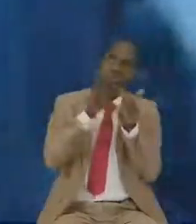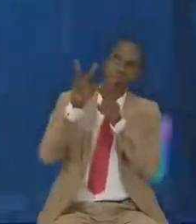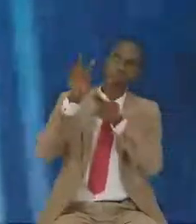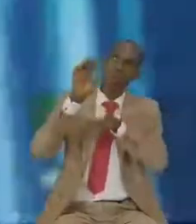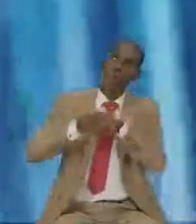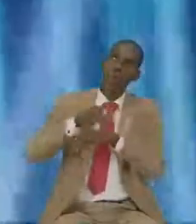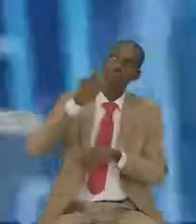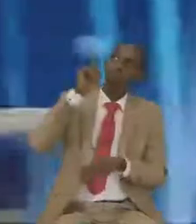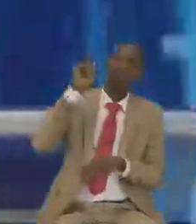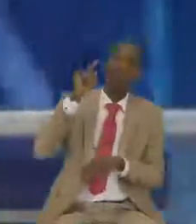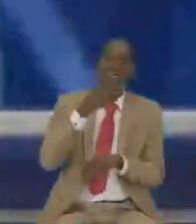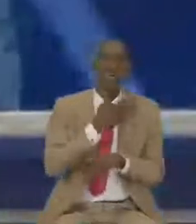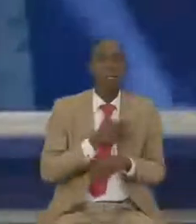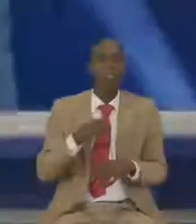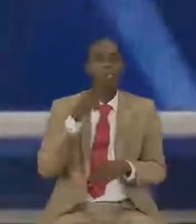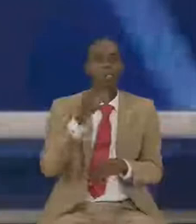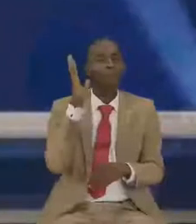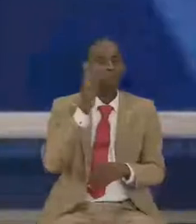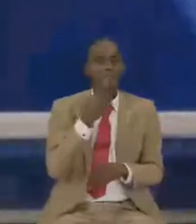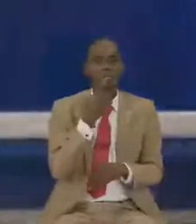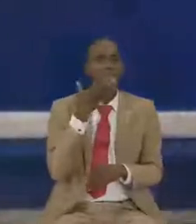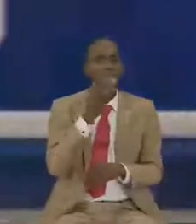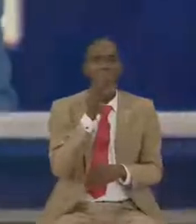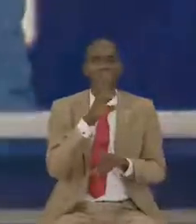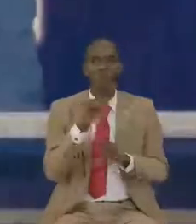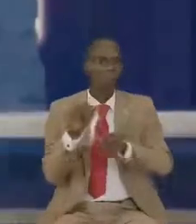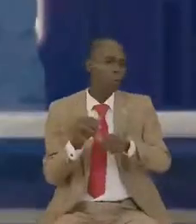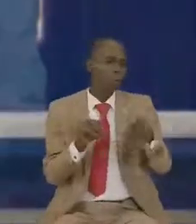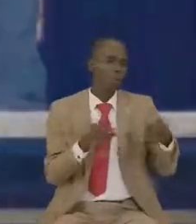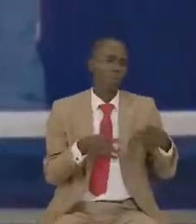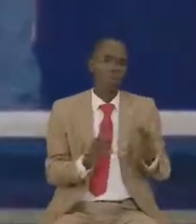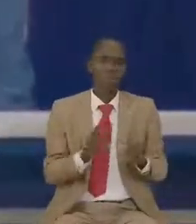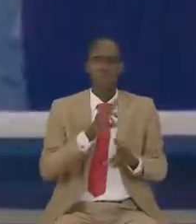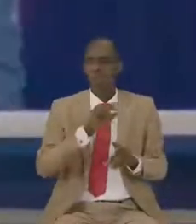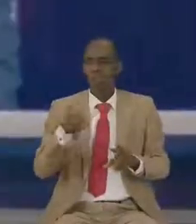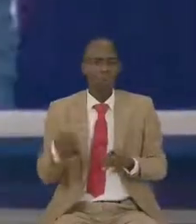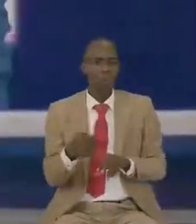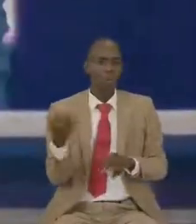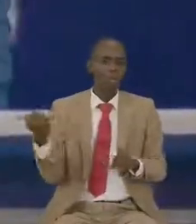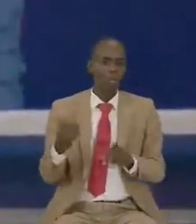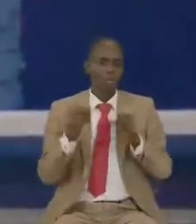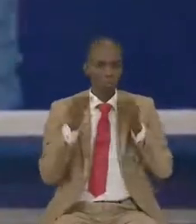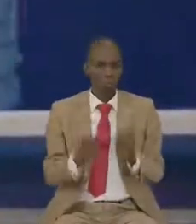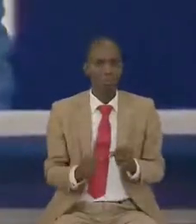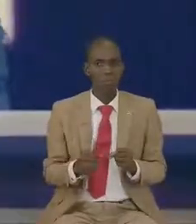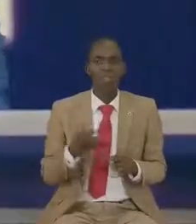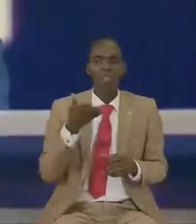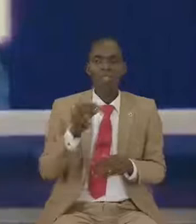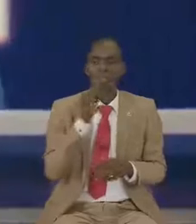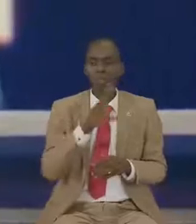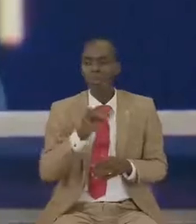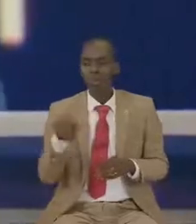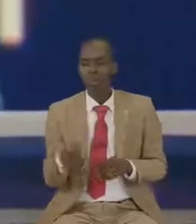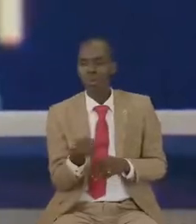vous dites, il n'y a aucun autre chemin, il n'y a aucun autre projet, il n'y a aucun autre